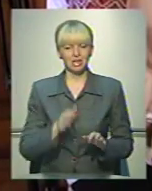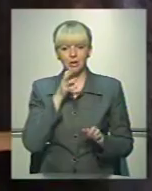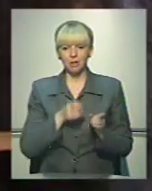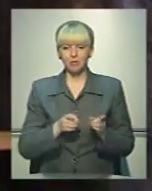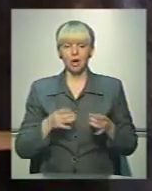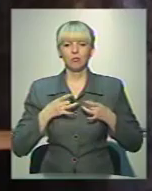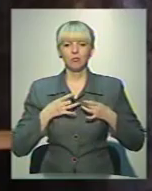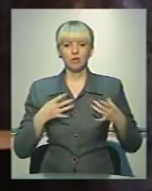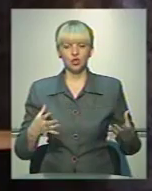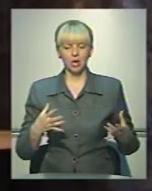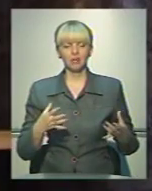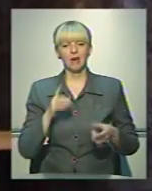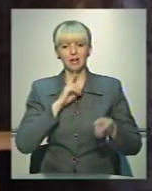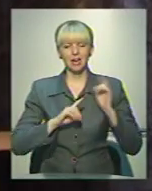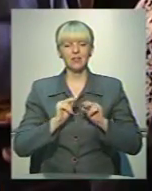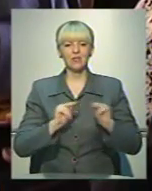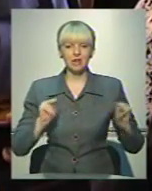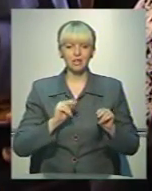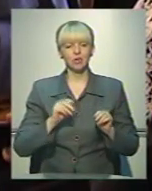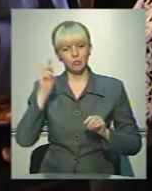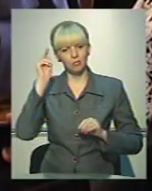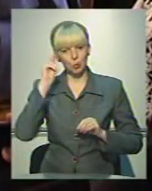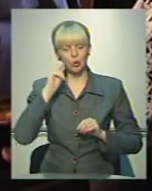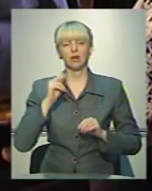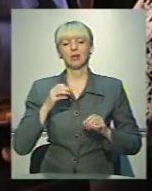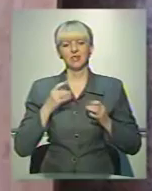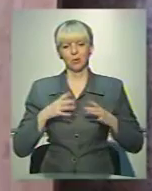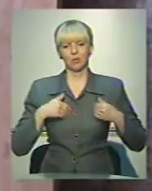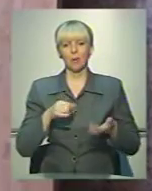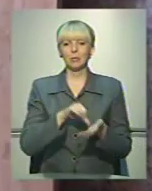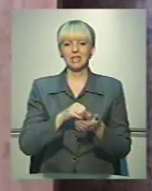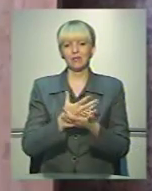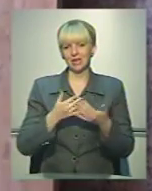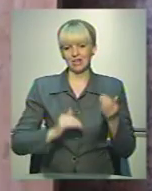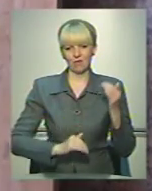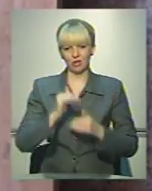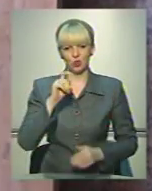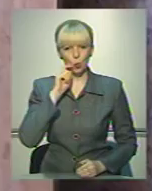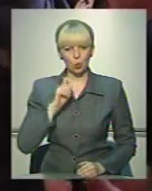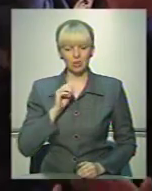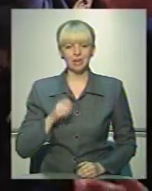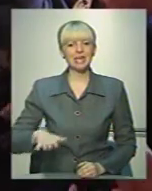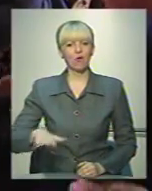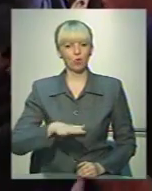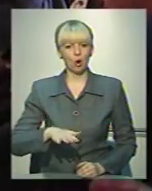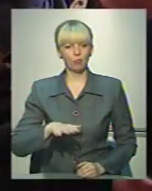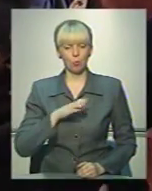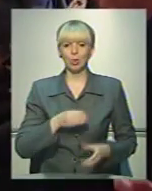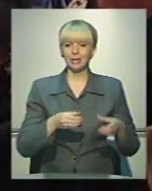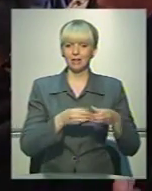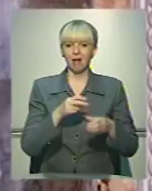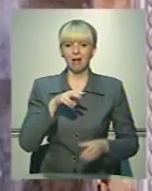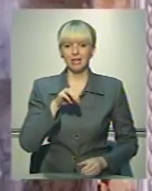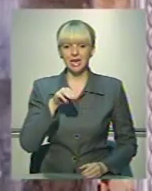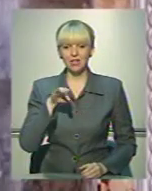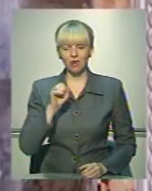час урочистої вченої ради викладачів та студентів зі святом вітали представники різних вишів України та Європи. Були делегації з Литви